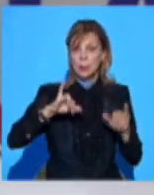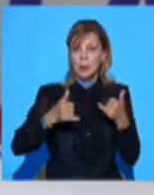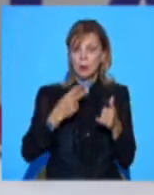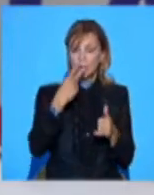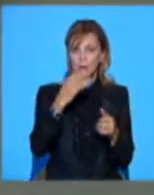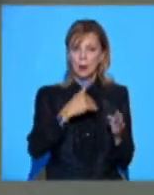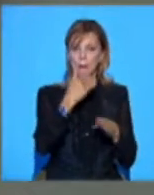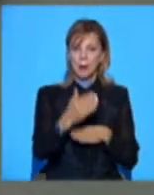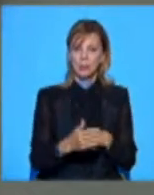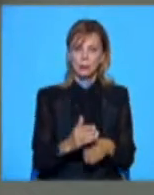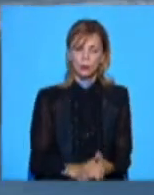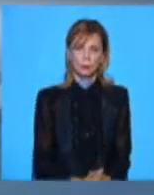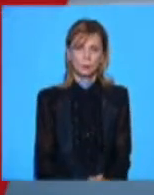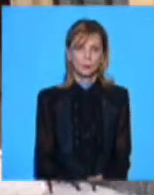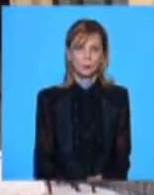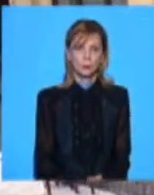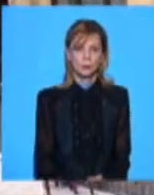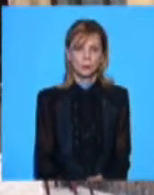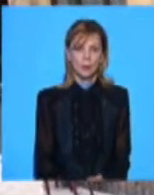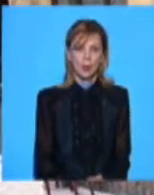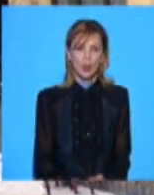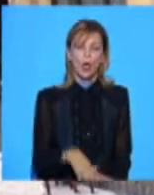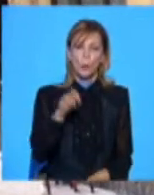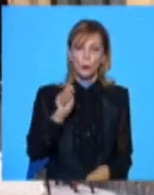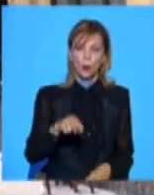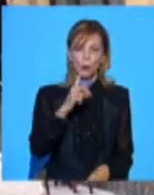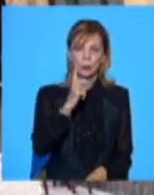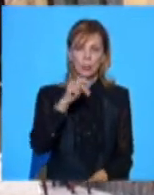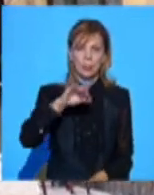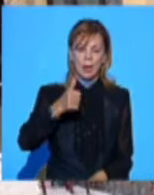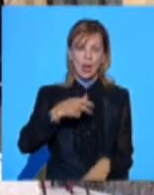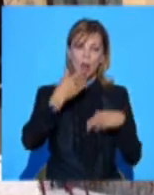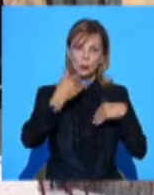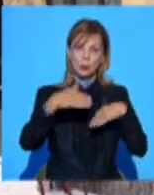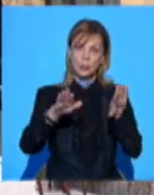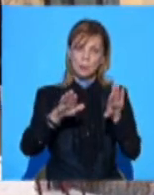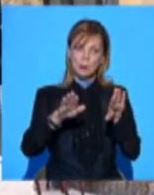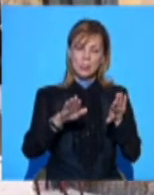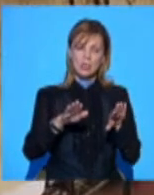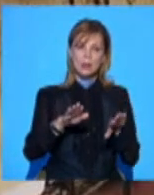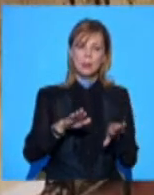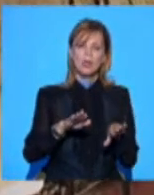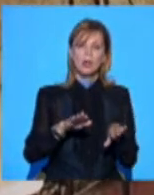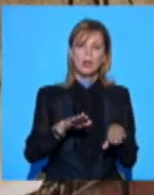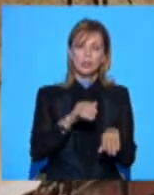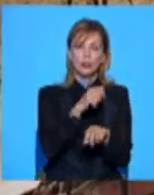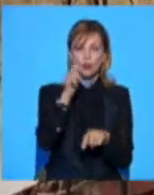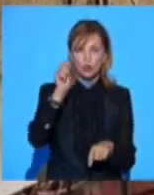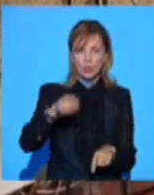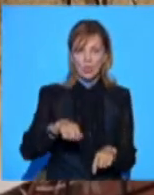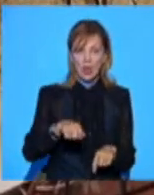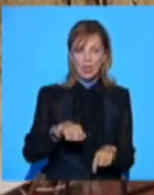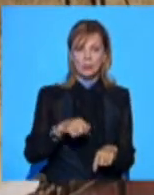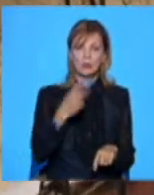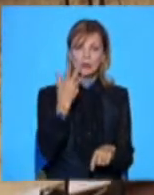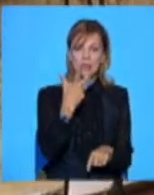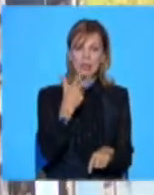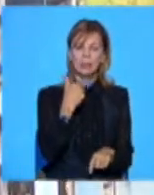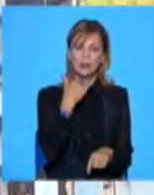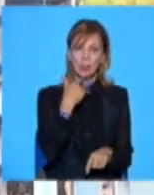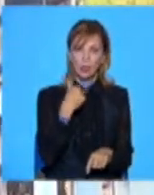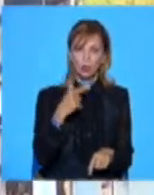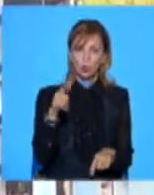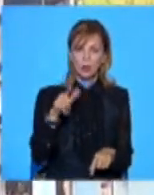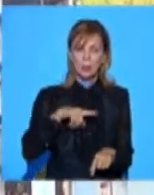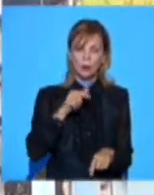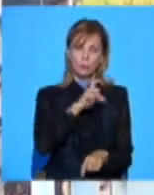întâmplat, vă spunem imediat. Procurorii DNA au trimis în judecată trei directori de la fosta regie autonomă pentru activități nucleare. Ei sunt acuzați